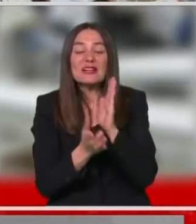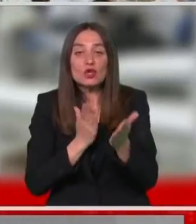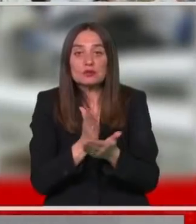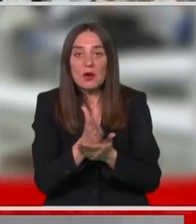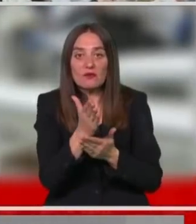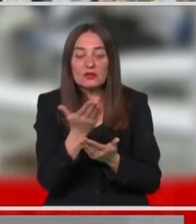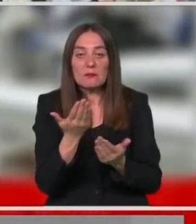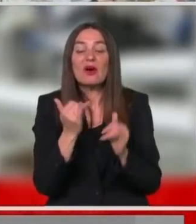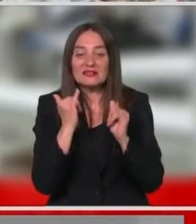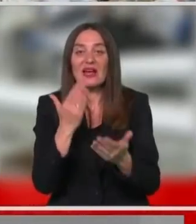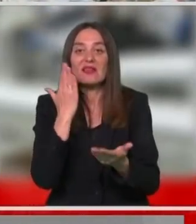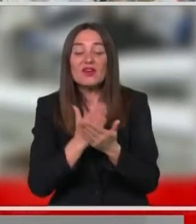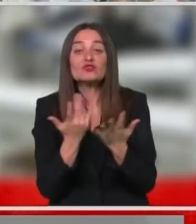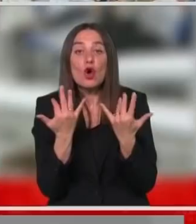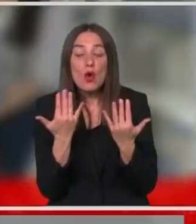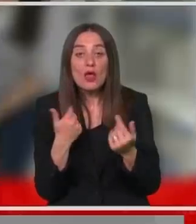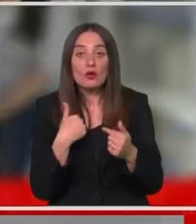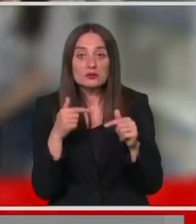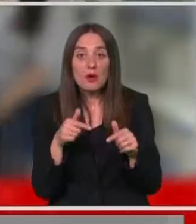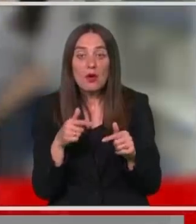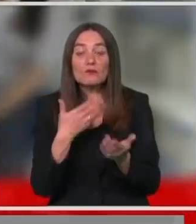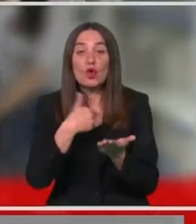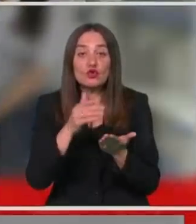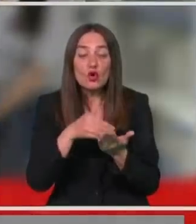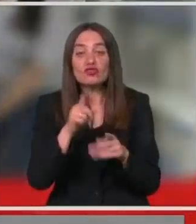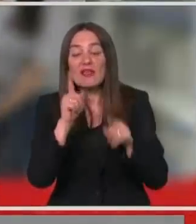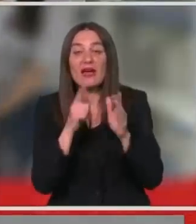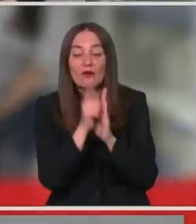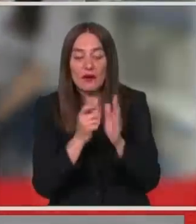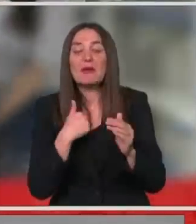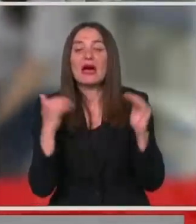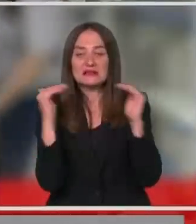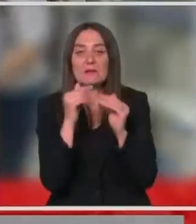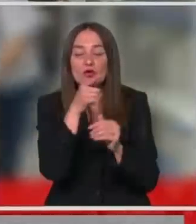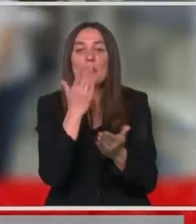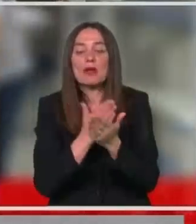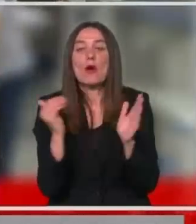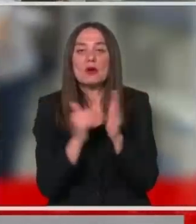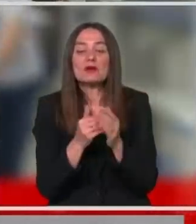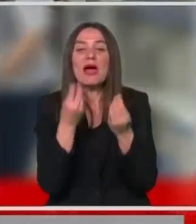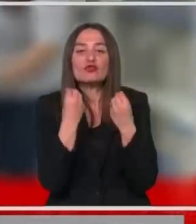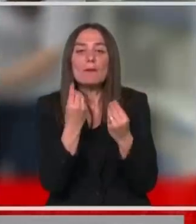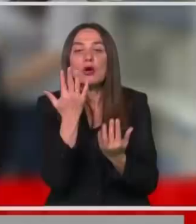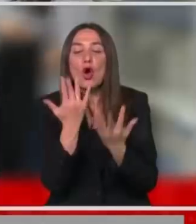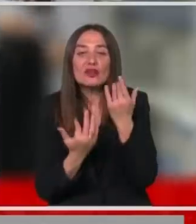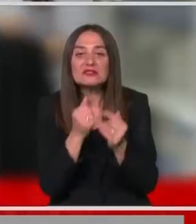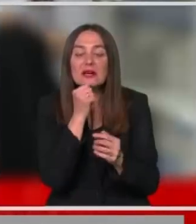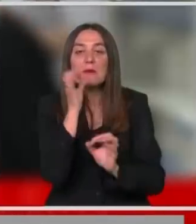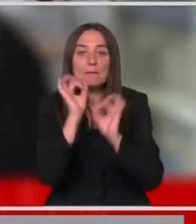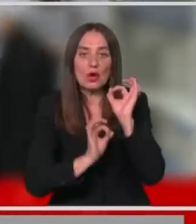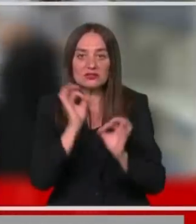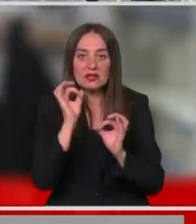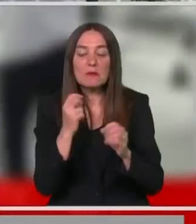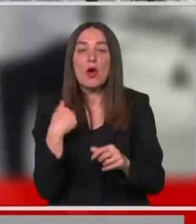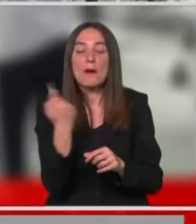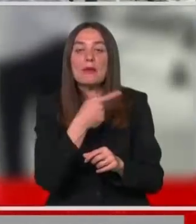Znači, sad već, ukoliko smo utrošili neko vreme, ja se slažem da je to bilo potrebno da dobro ocenimo i procenimo,